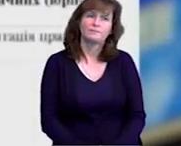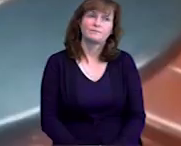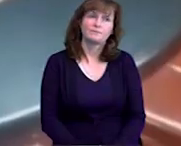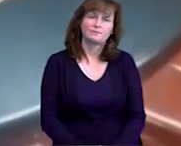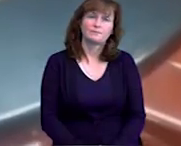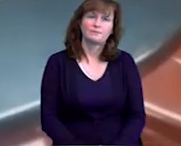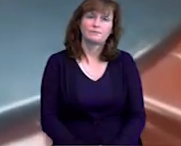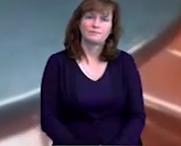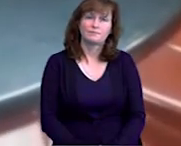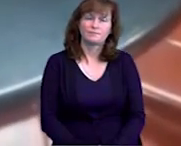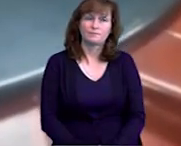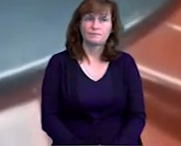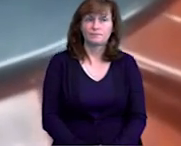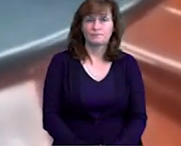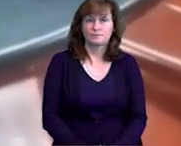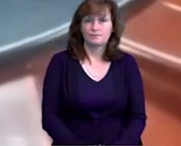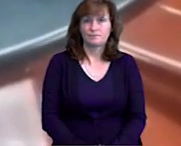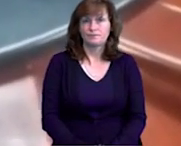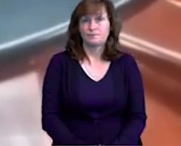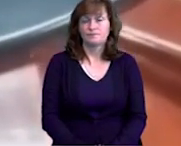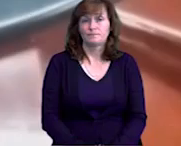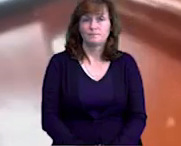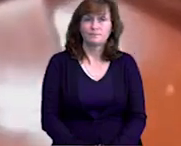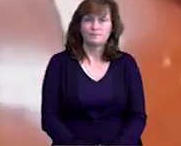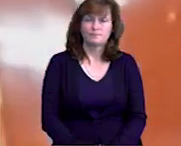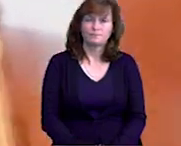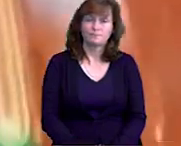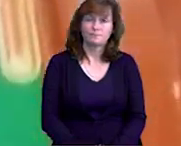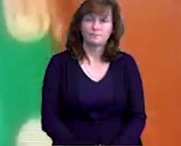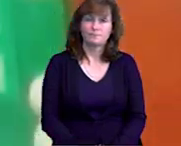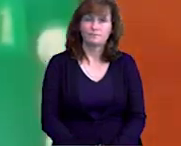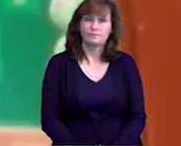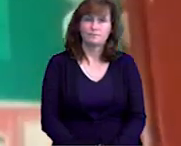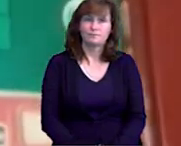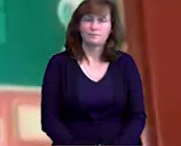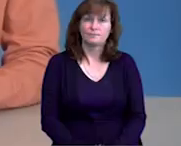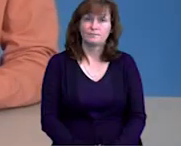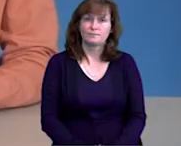Кінша, Олена Близнякова, Нікіта Галка, Валентин Грінберг. Новини на Суспільному.